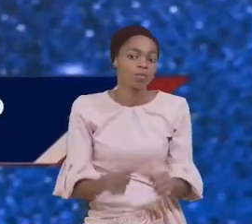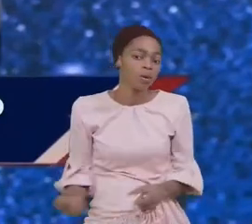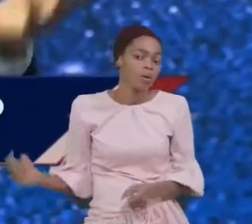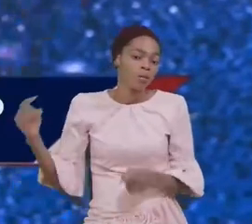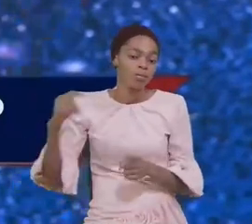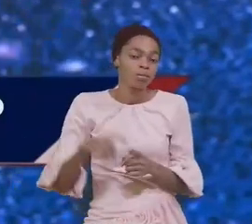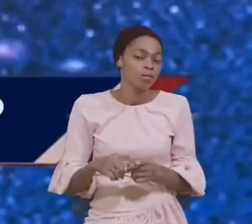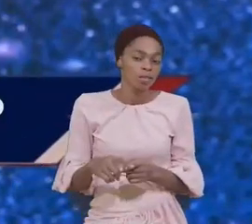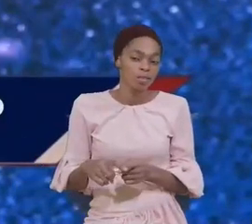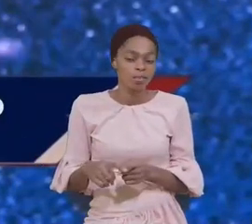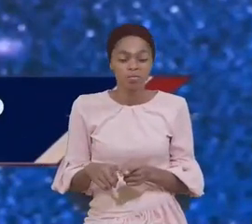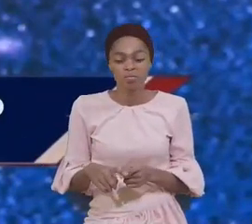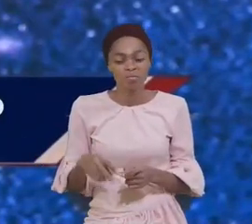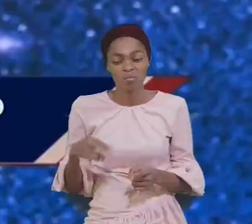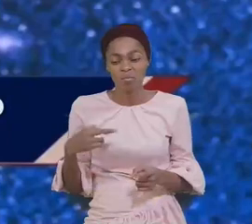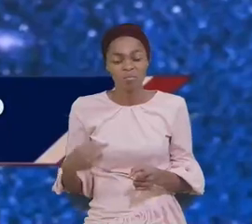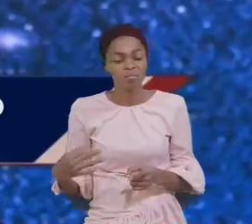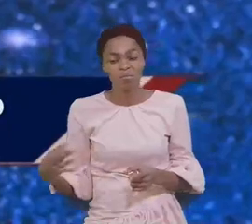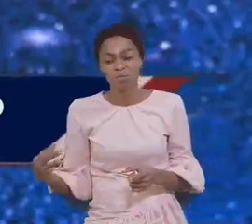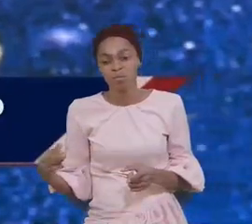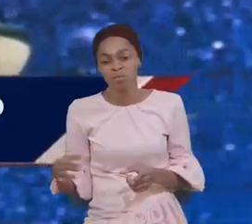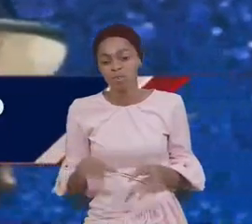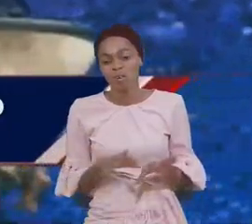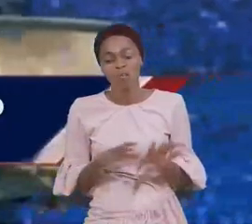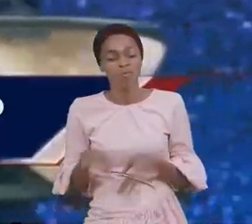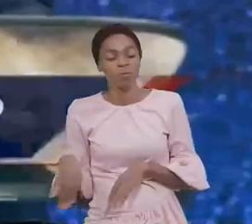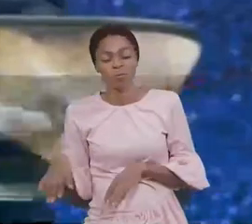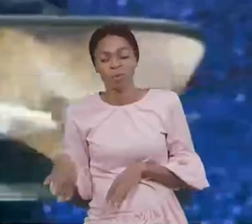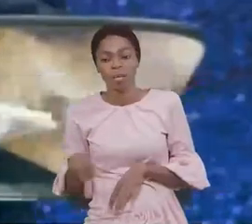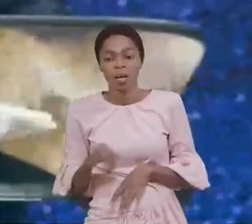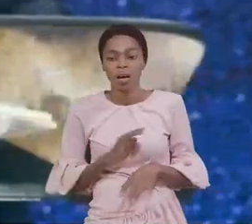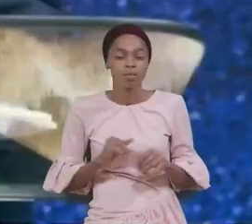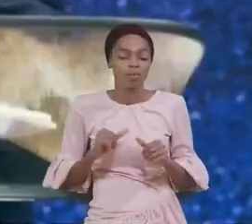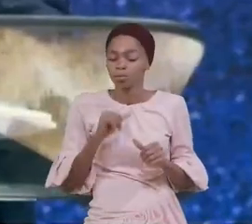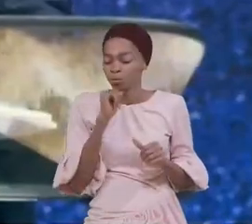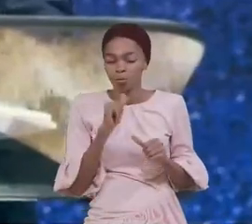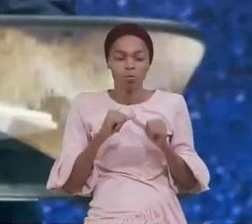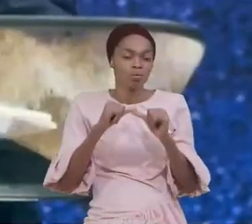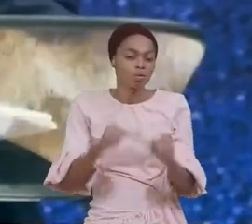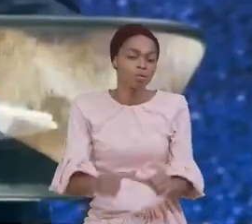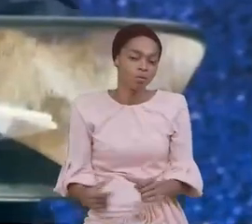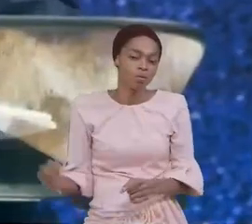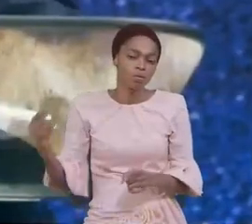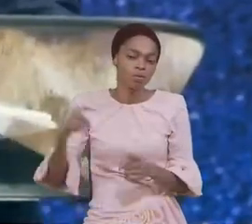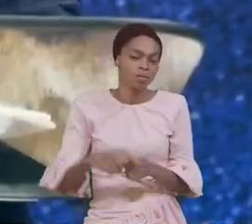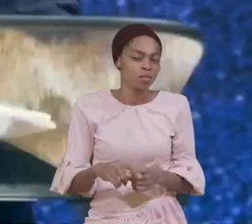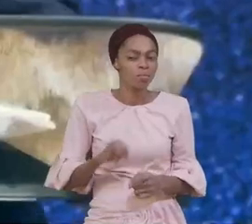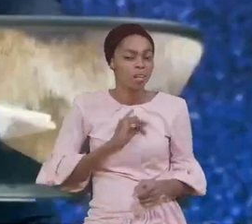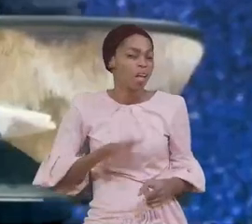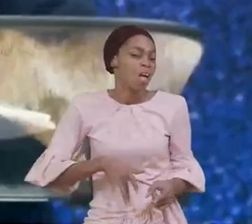Mais les ressources coulent. Je ne continue pas jusqu'à ce que